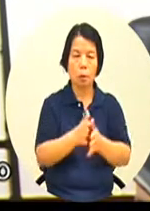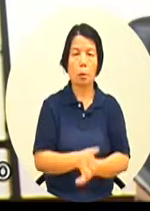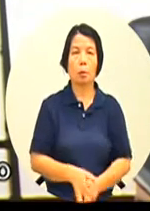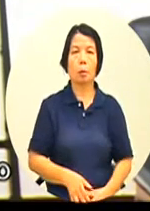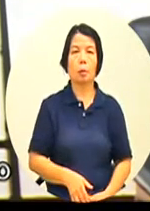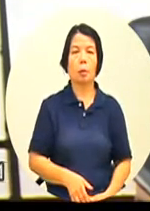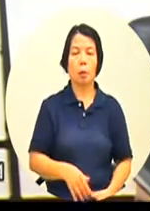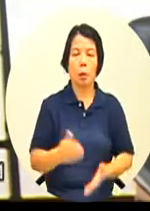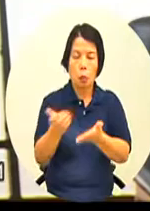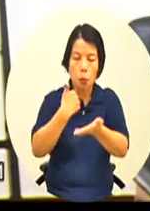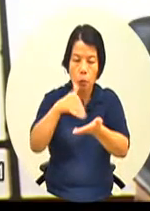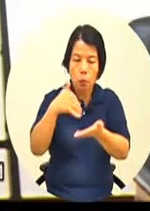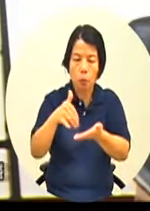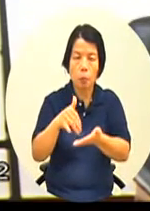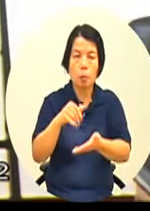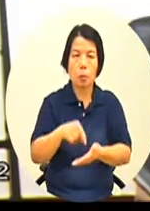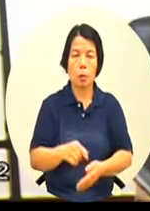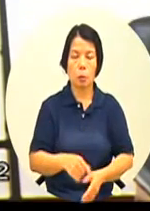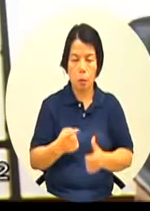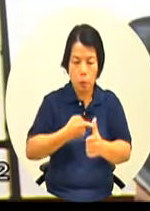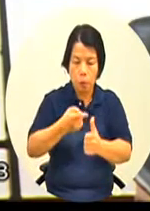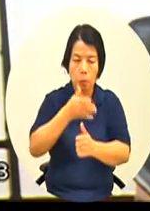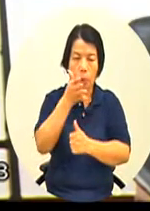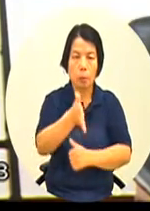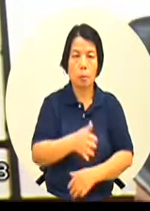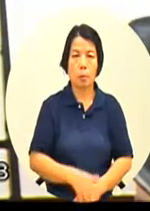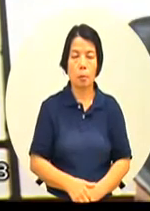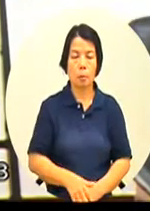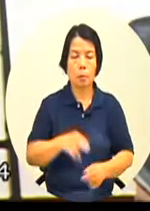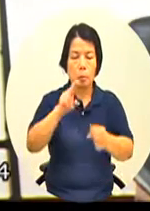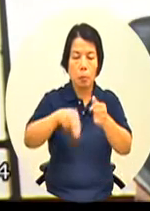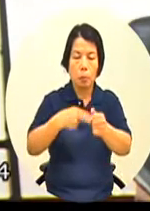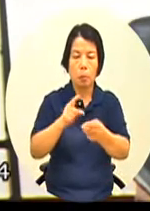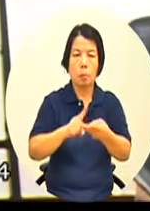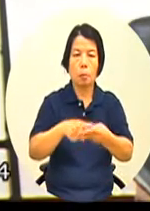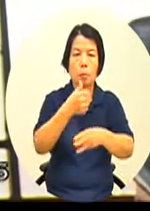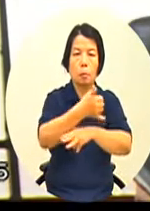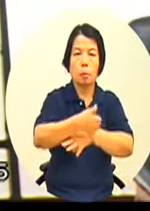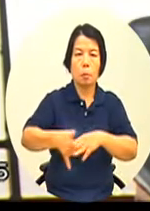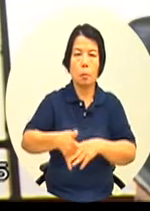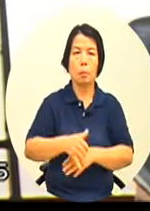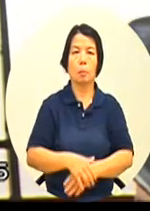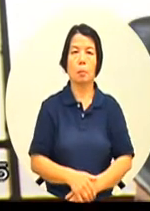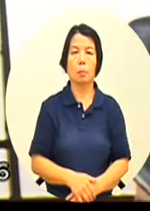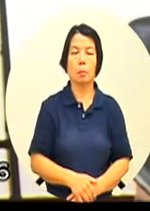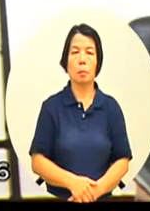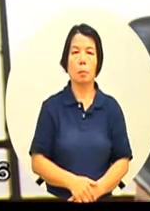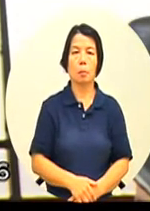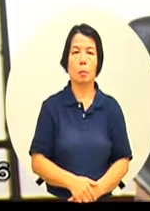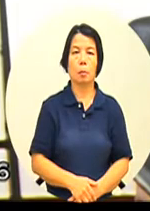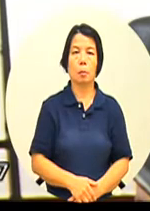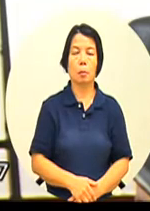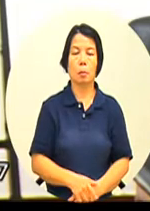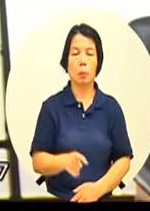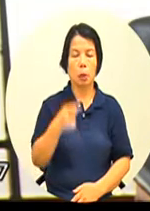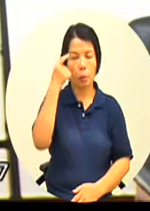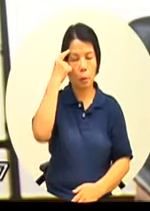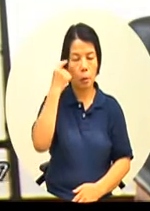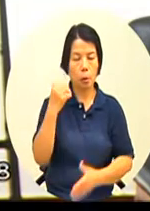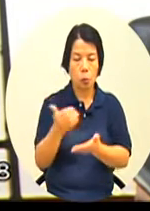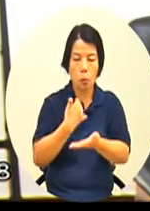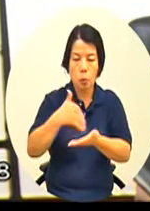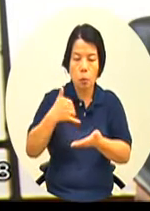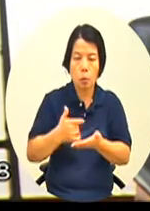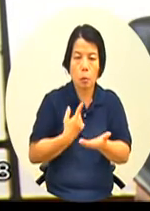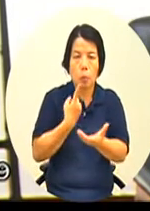预算的部分，我先请教我们刘主委，你心目中的参与式预算，或